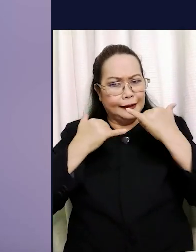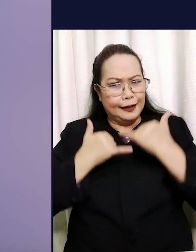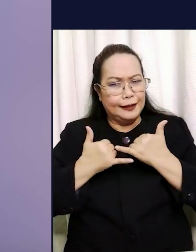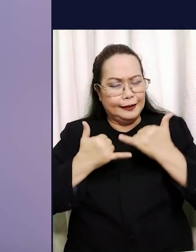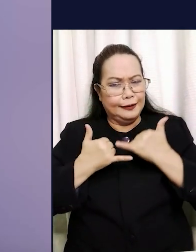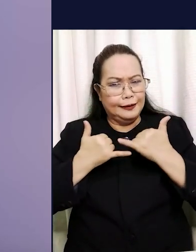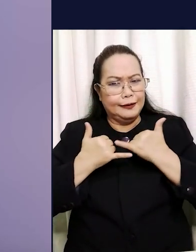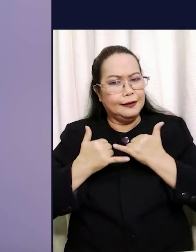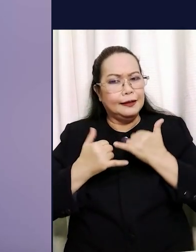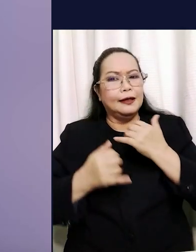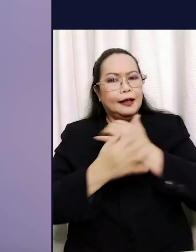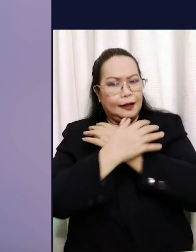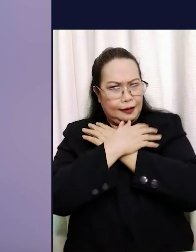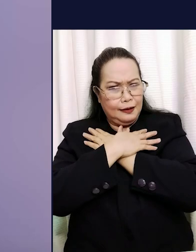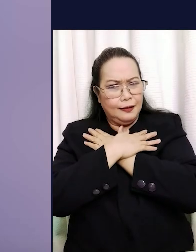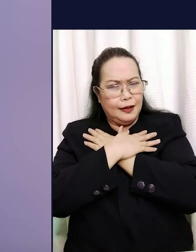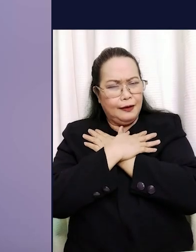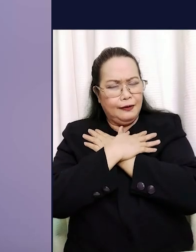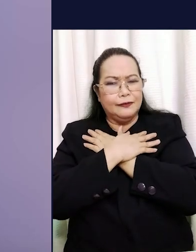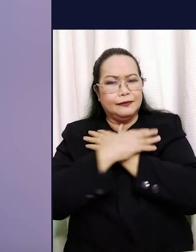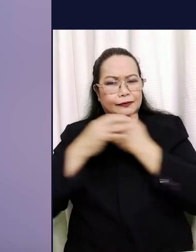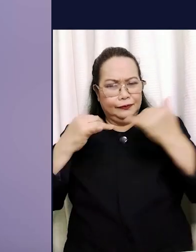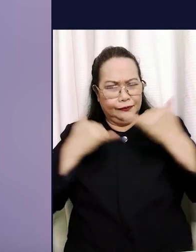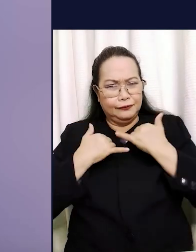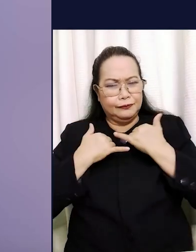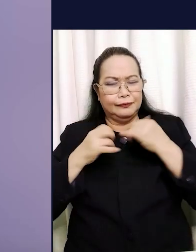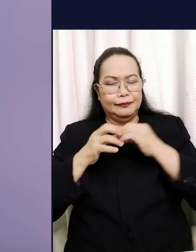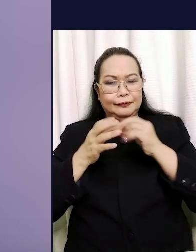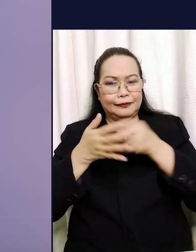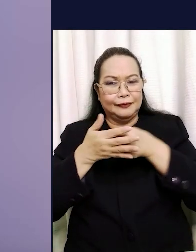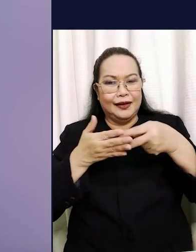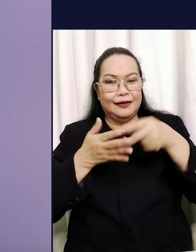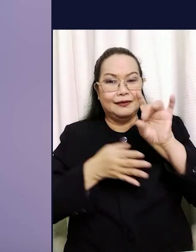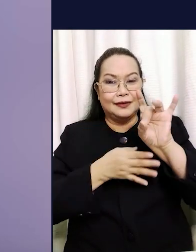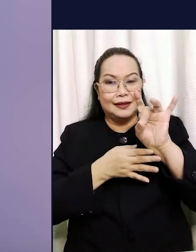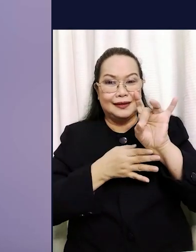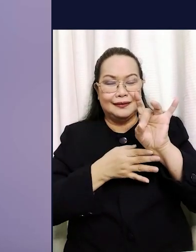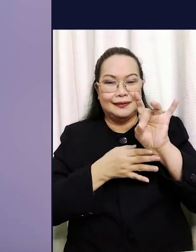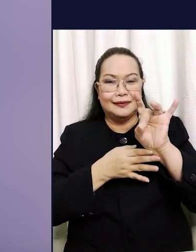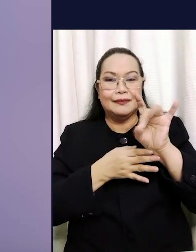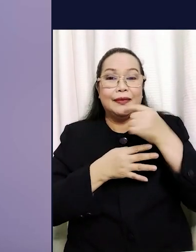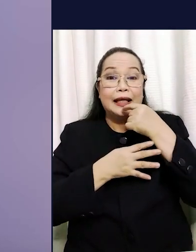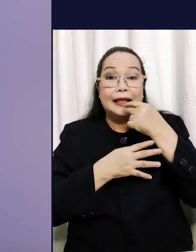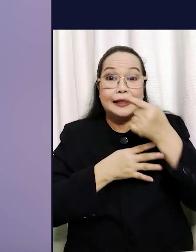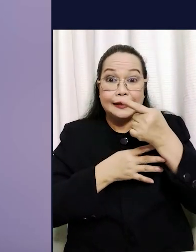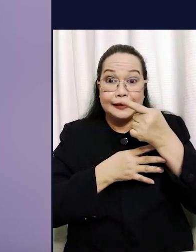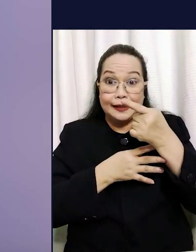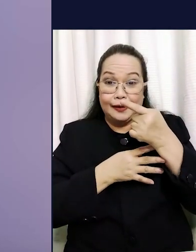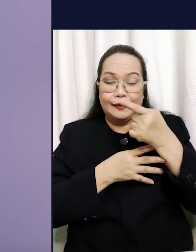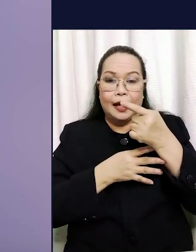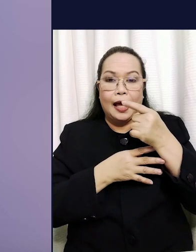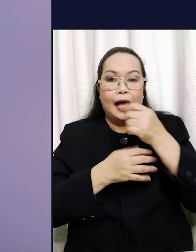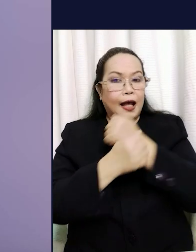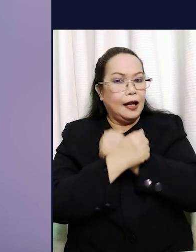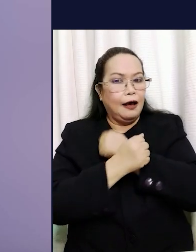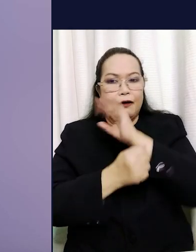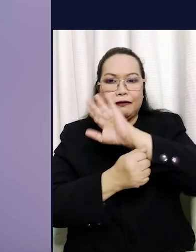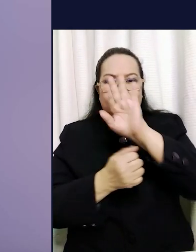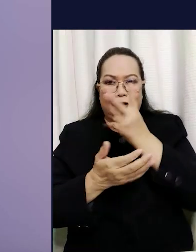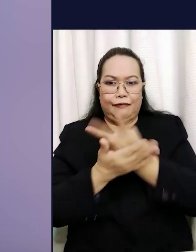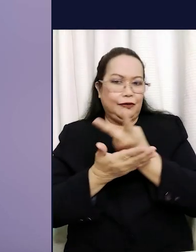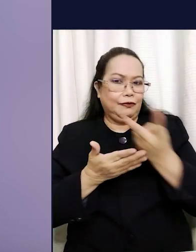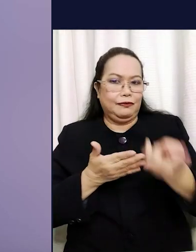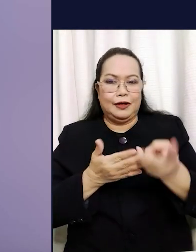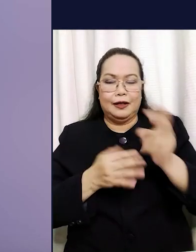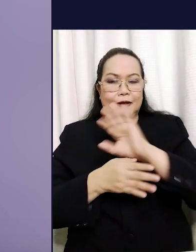ito. Verse 8, let's start reading. It says, love never fails, never ends. In other